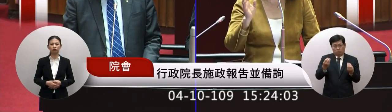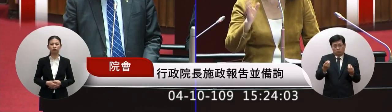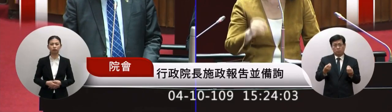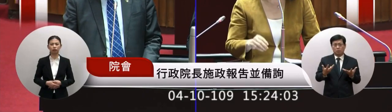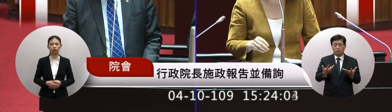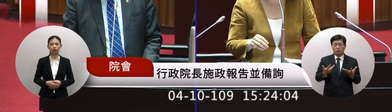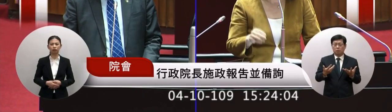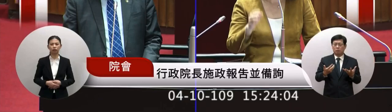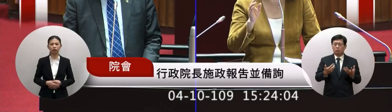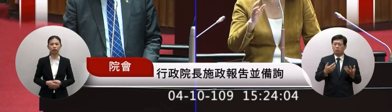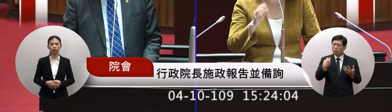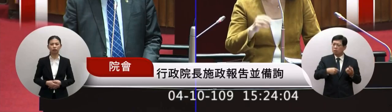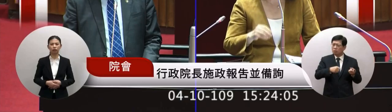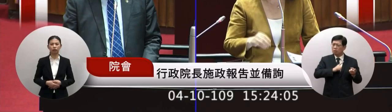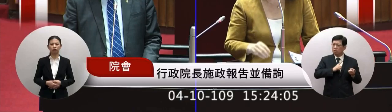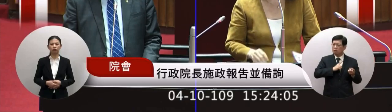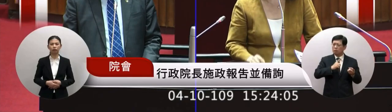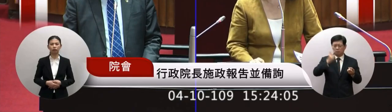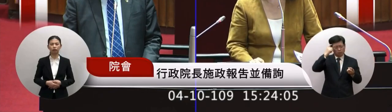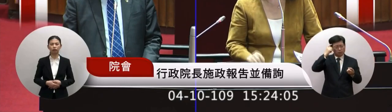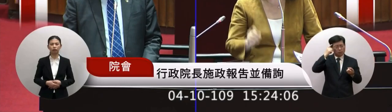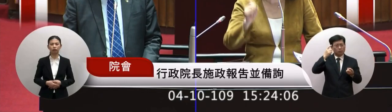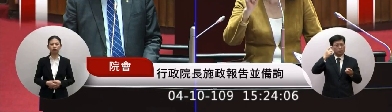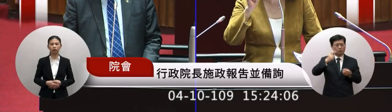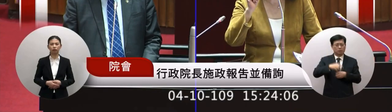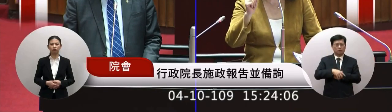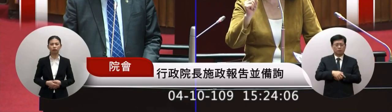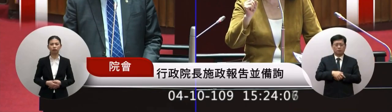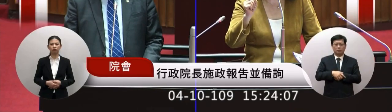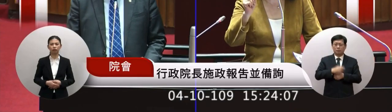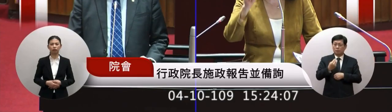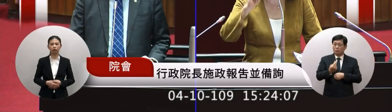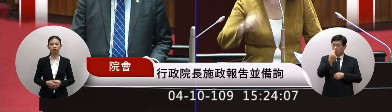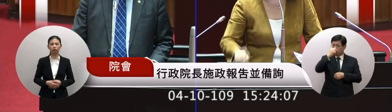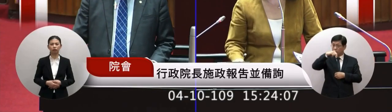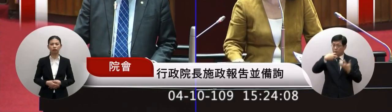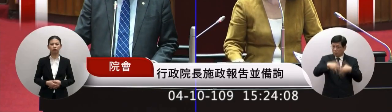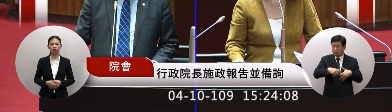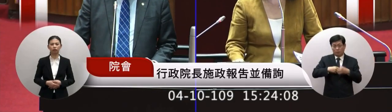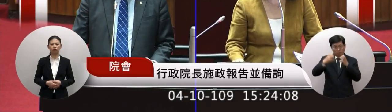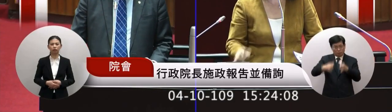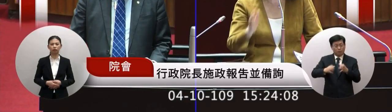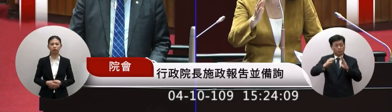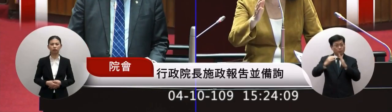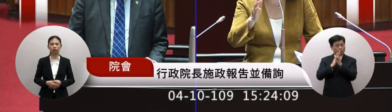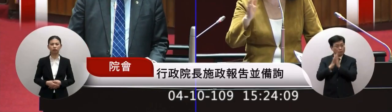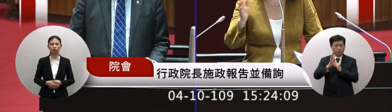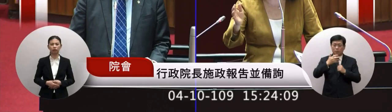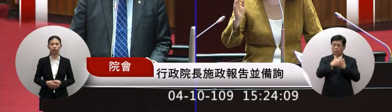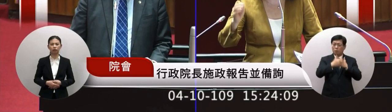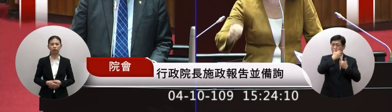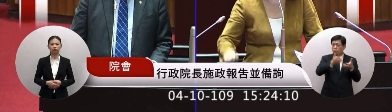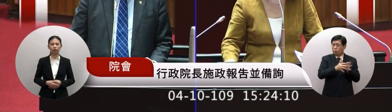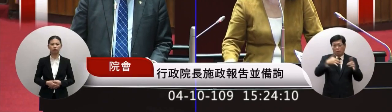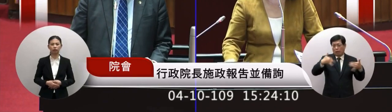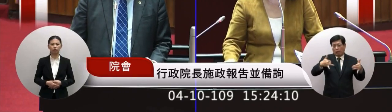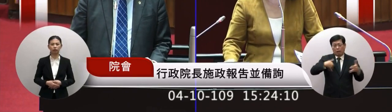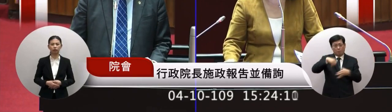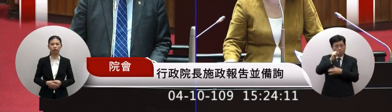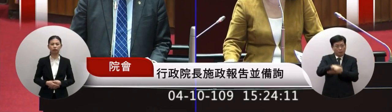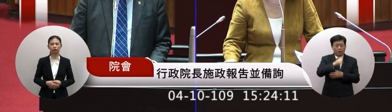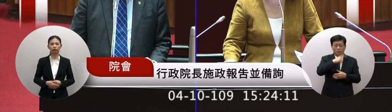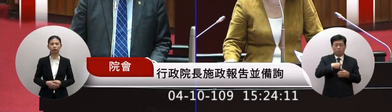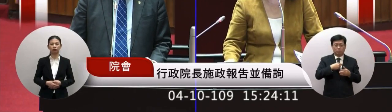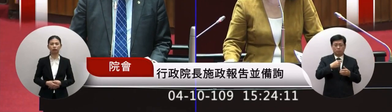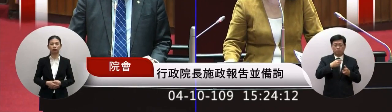然后他讲说现在我们也想要做一个呼吸器的国家队， 可是呢，卫福部还没有给这些相关